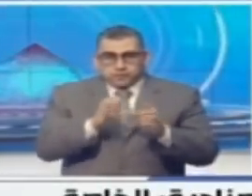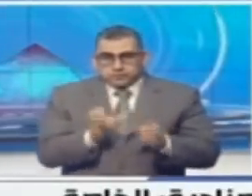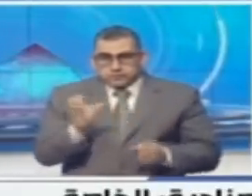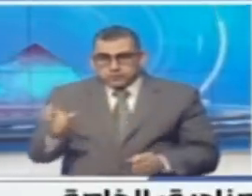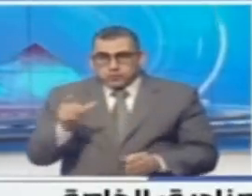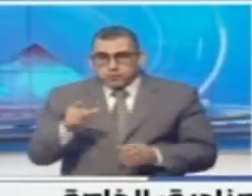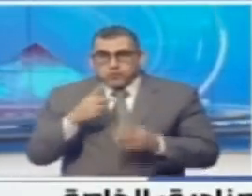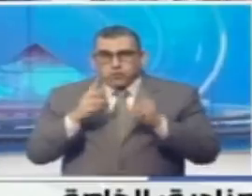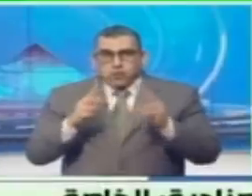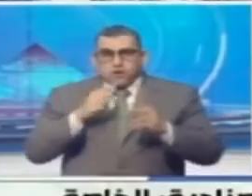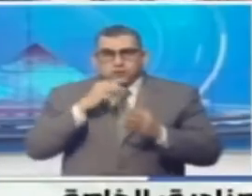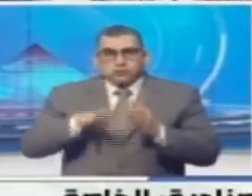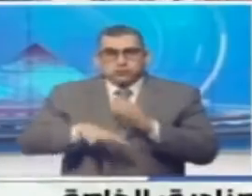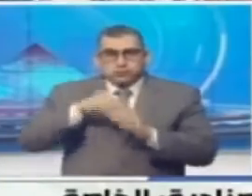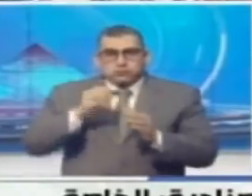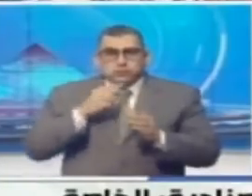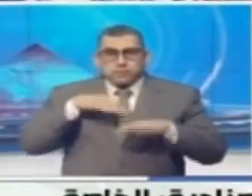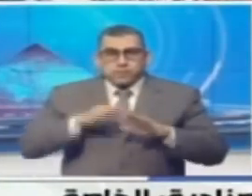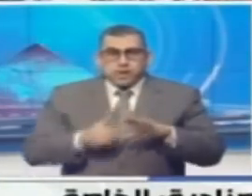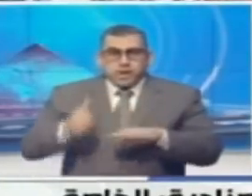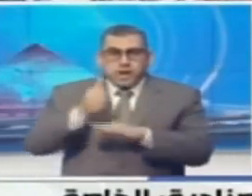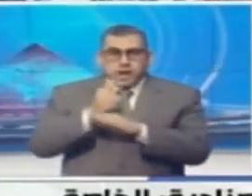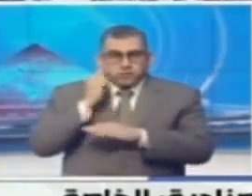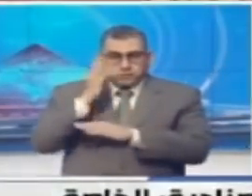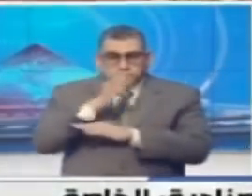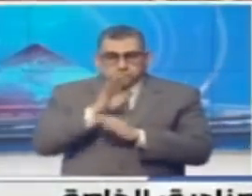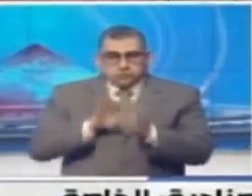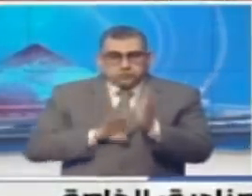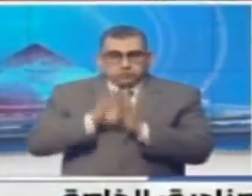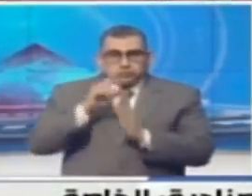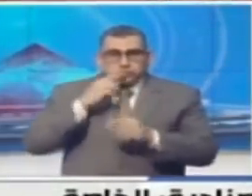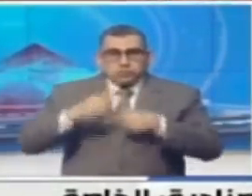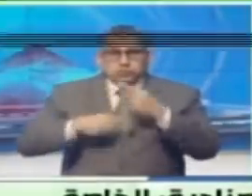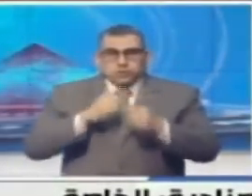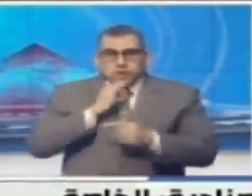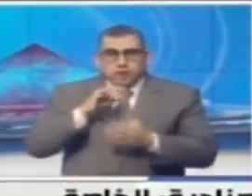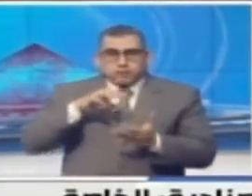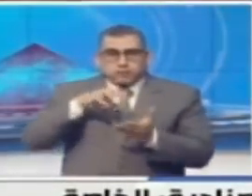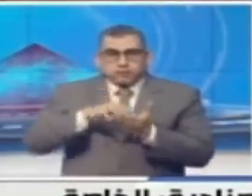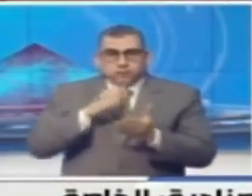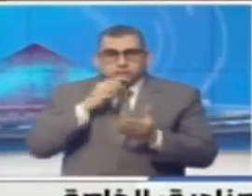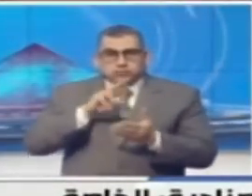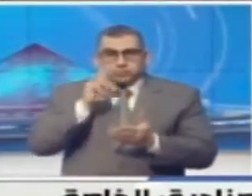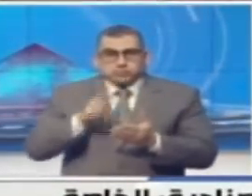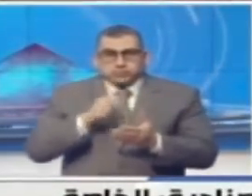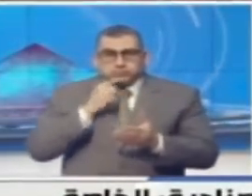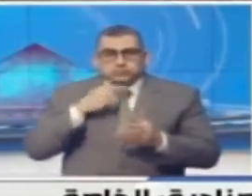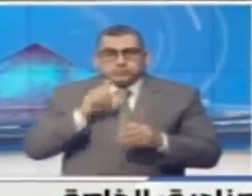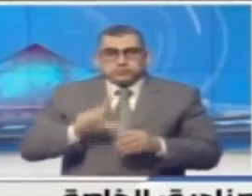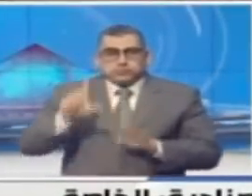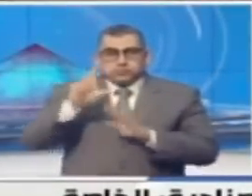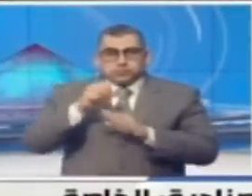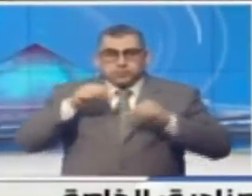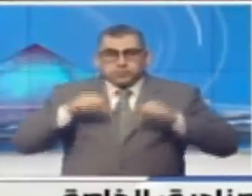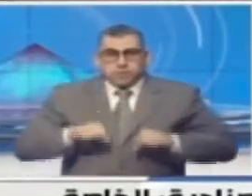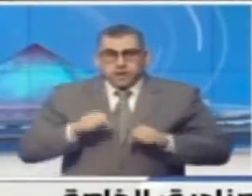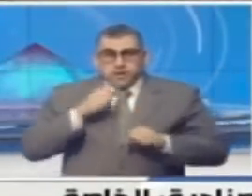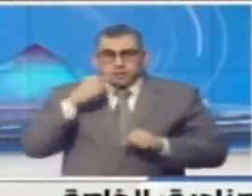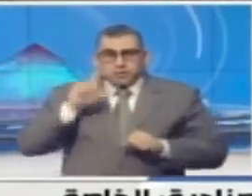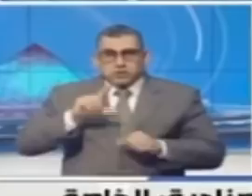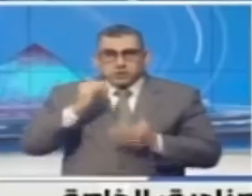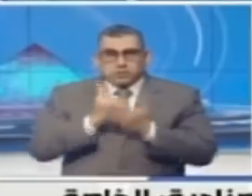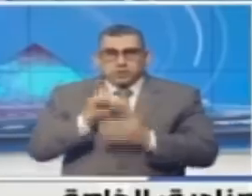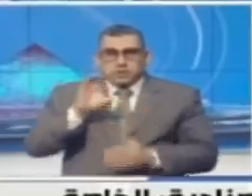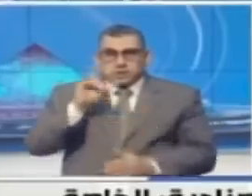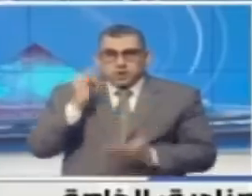كما وافق المجلس على إنشاء المجلس الأعلى للتخطيط والتنمية المستدامة. ومن المقرر أن يرأس هذا المجلس رئيس